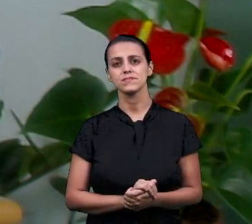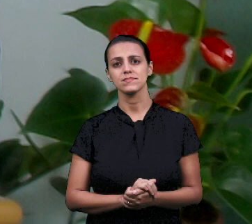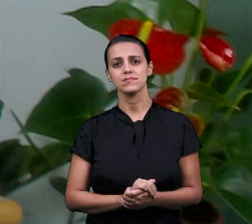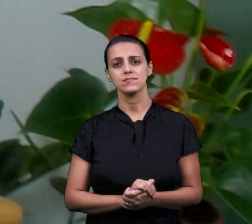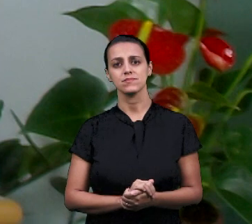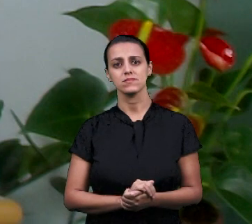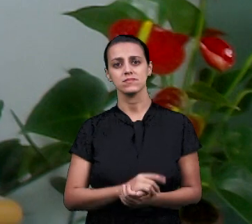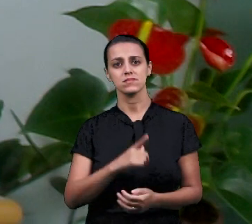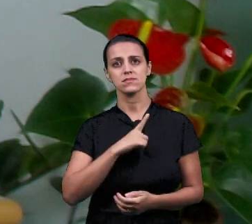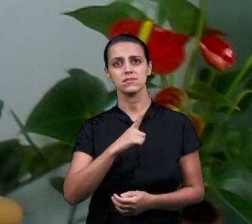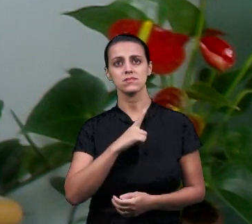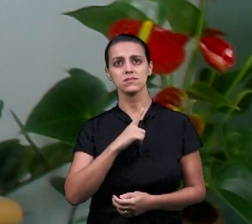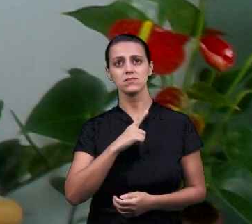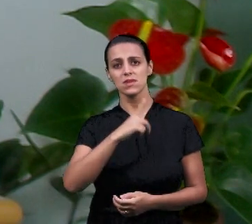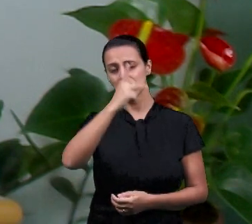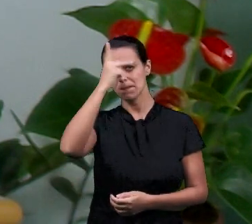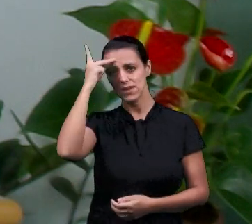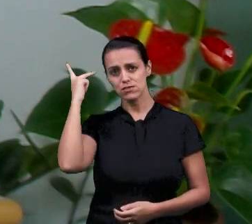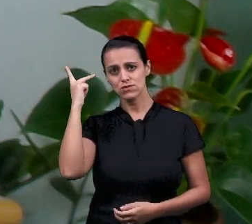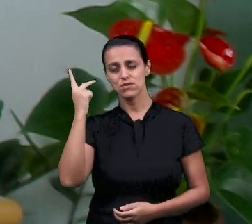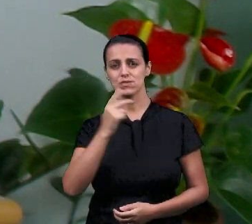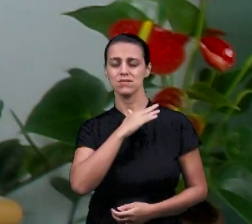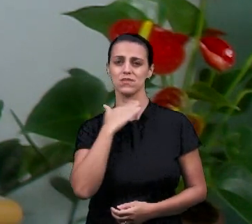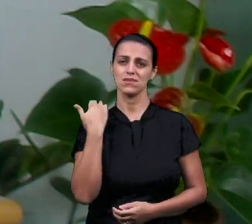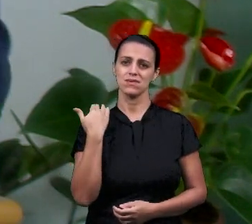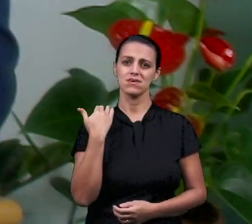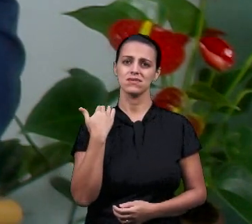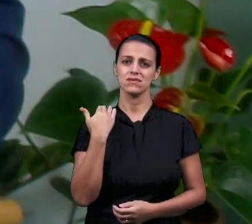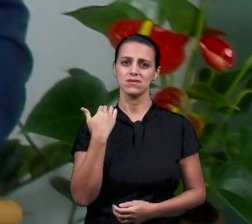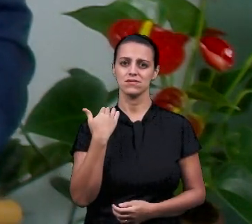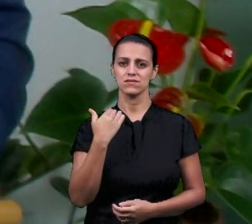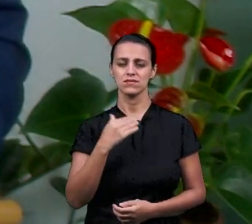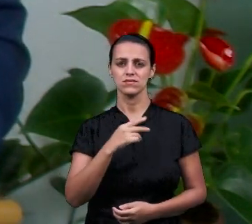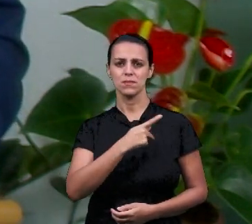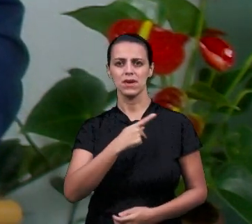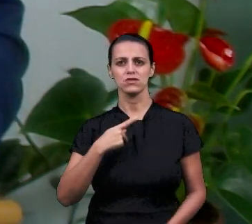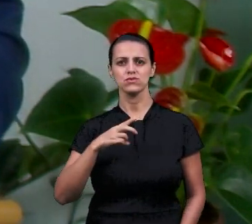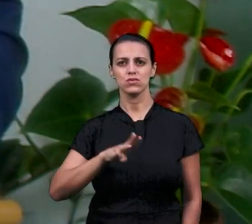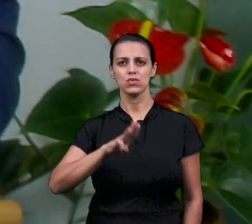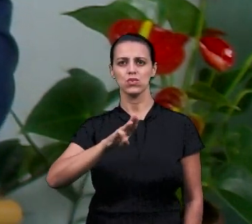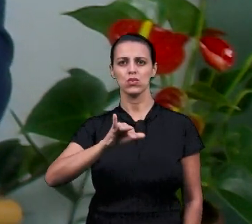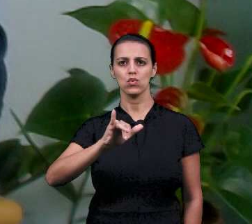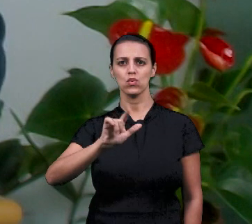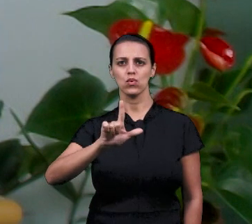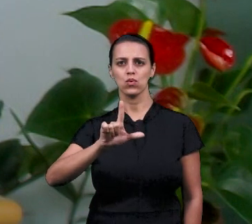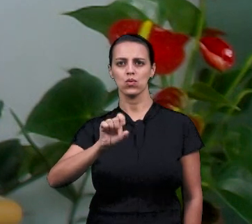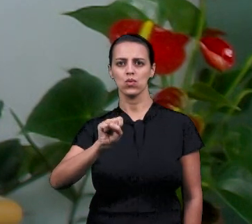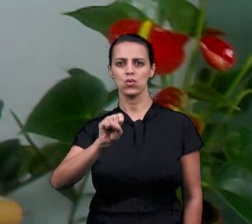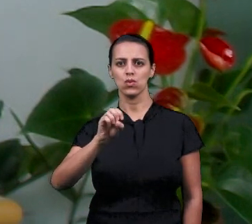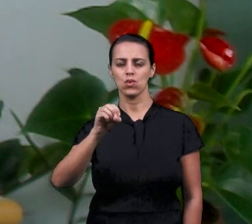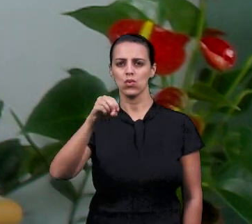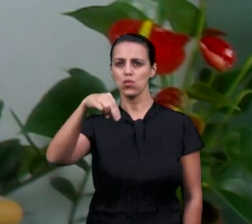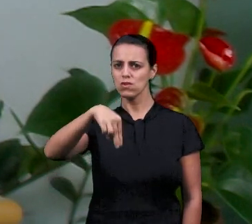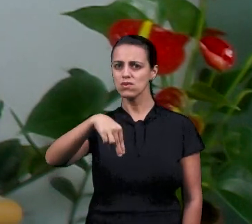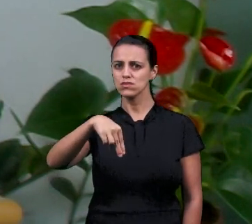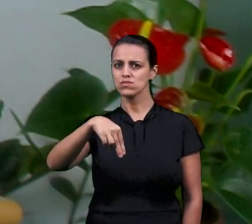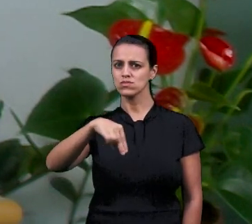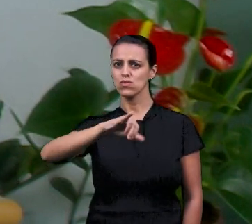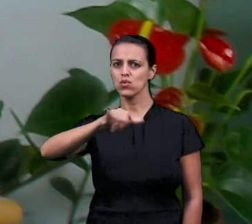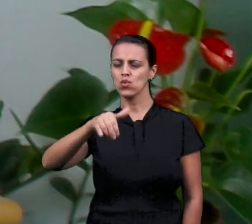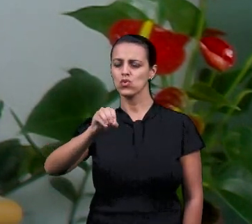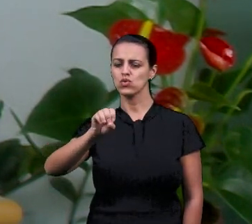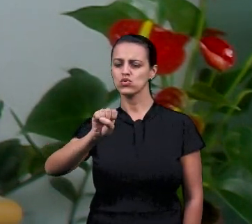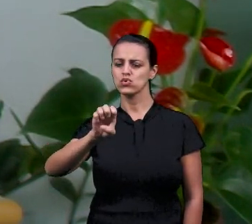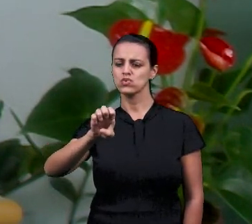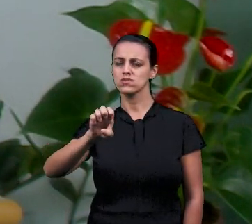que nous avons eue, notre frère bien-aimé, un homme de Dieu, le pasteur Wilson José Ramos. Ce frère